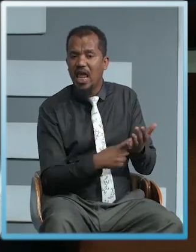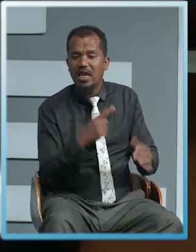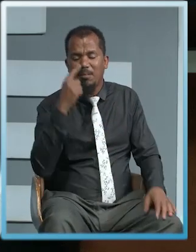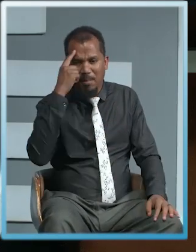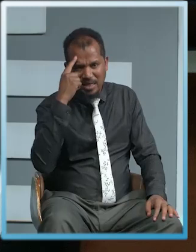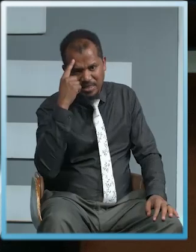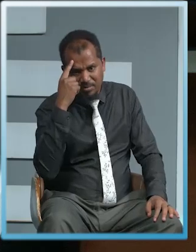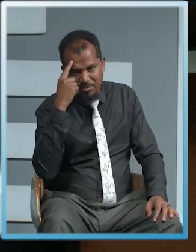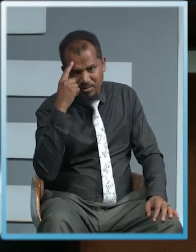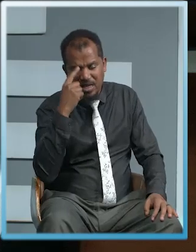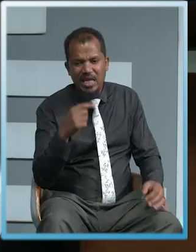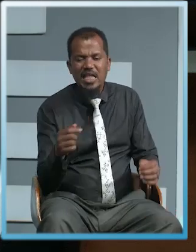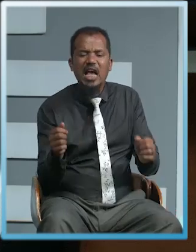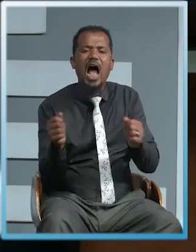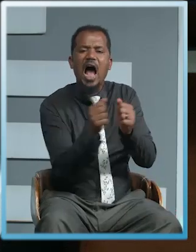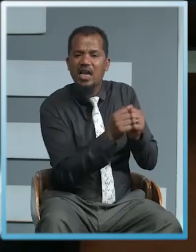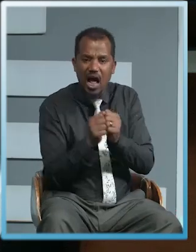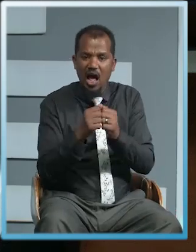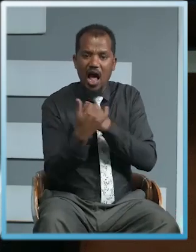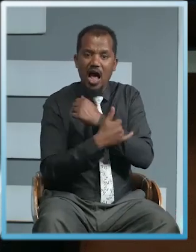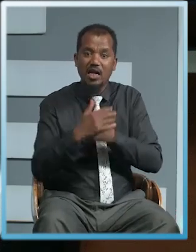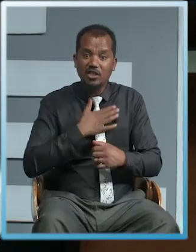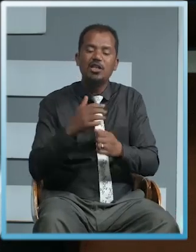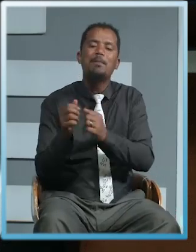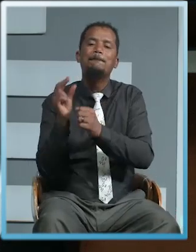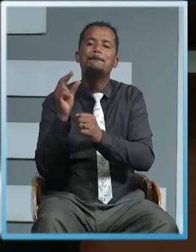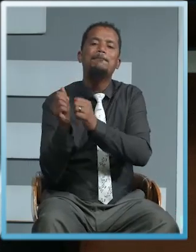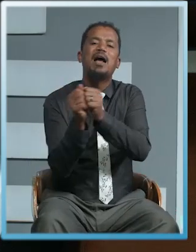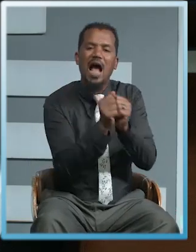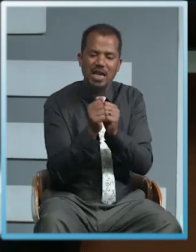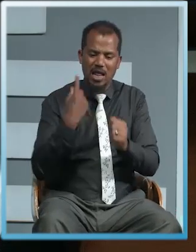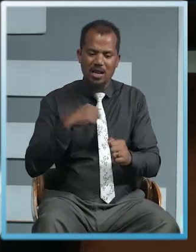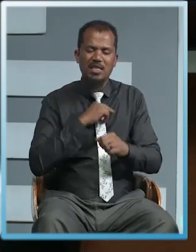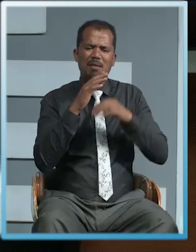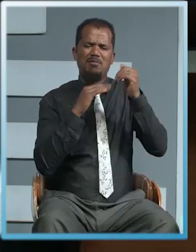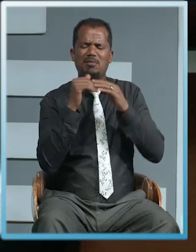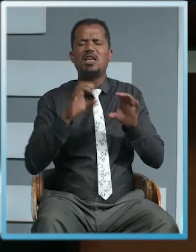ማሰብና ይልቁንስ የጋራ ሀገራችንን በጋራ ለእኛ የሚመች አድርጎ